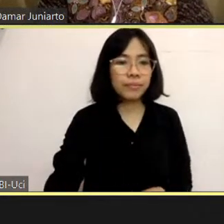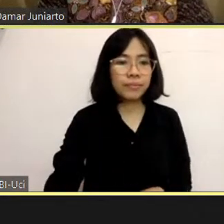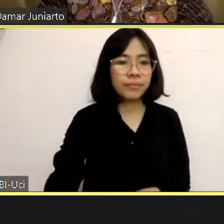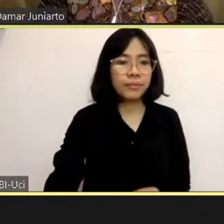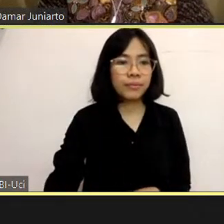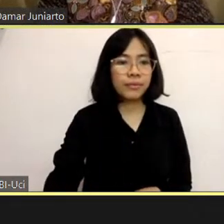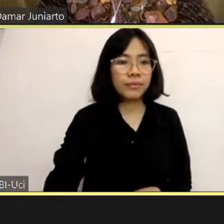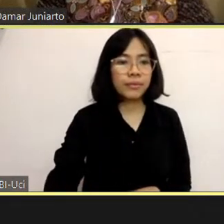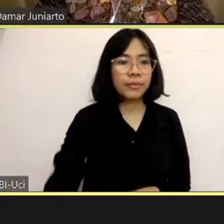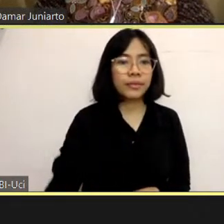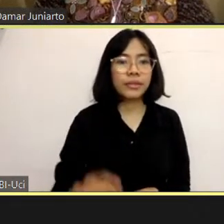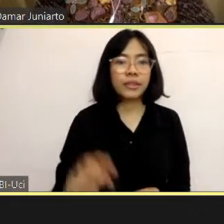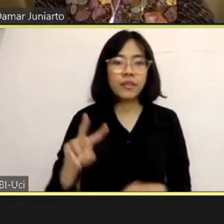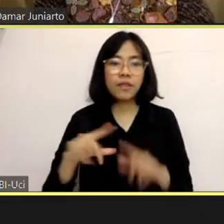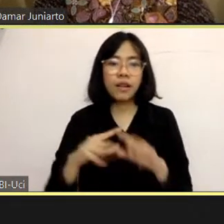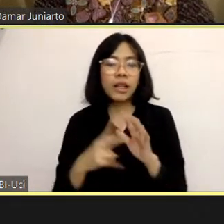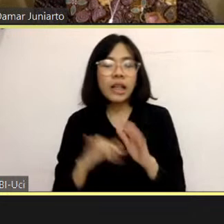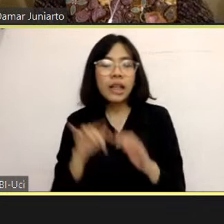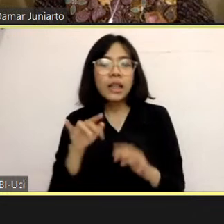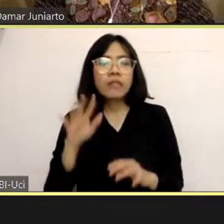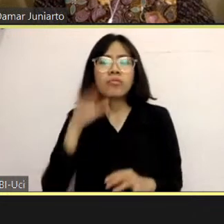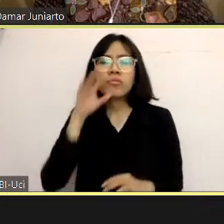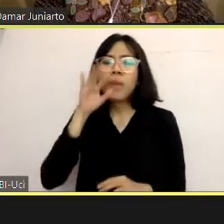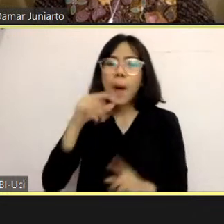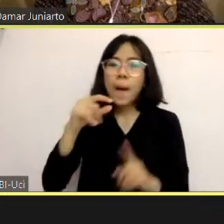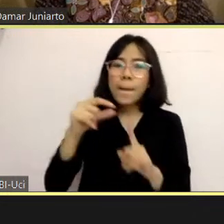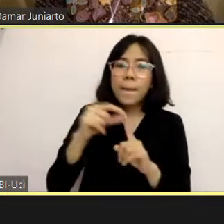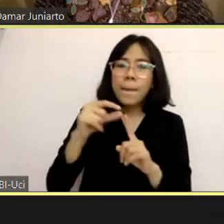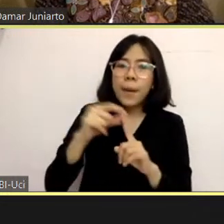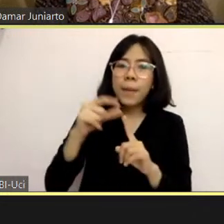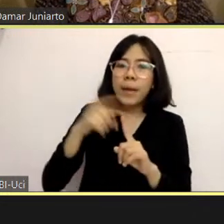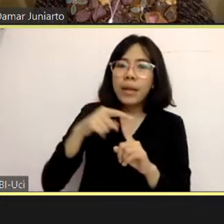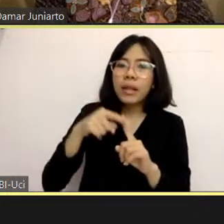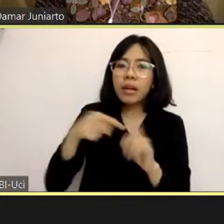Bang Gama, ini share PowerPoint-nya udah ada belum ya, Bang?